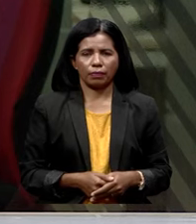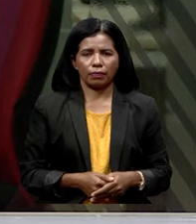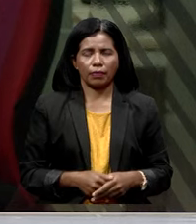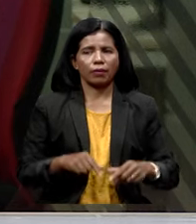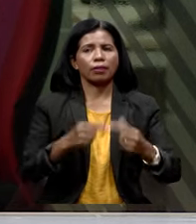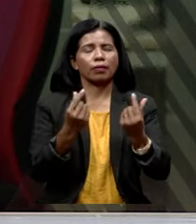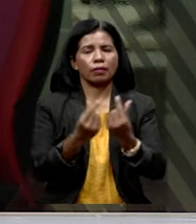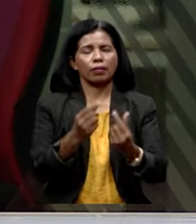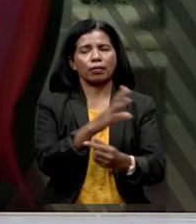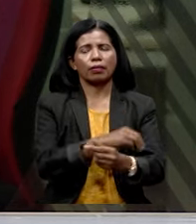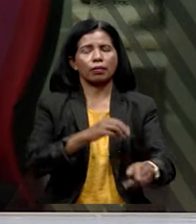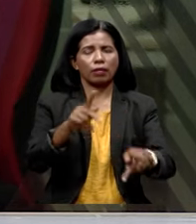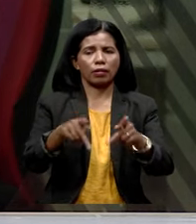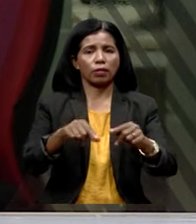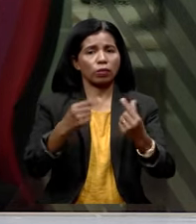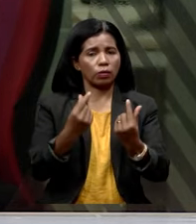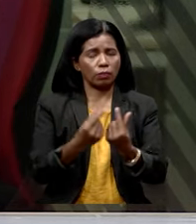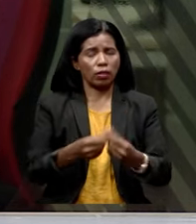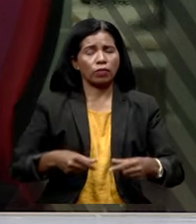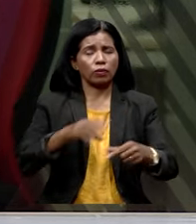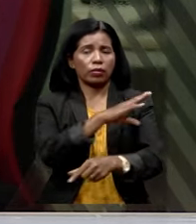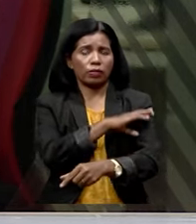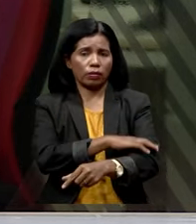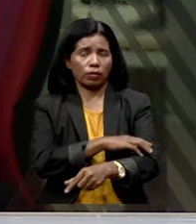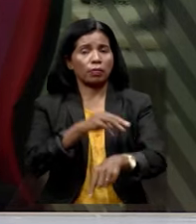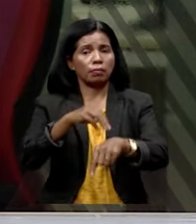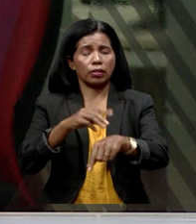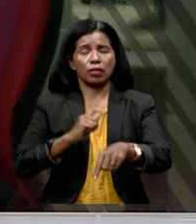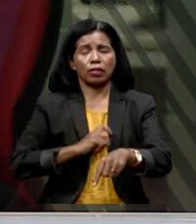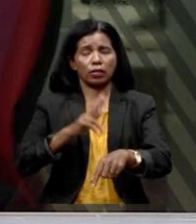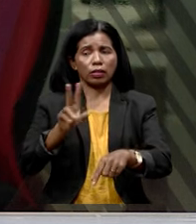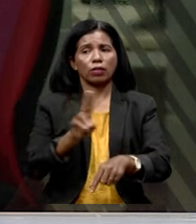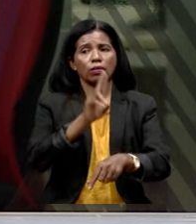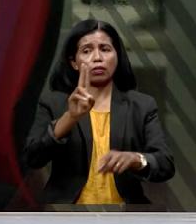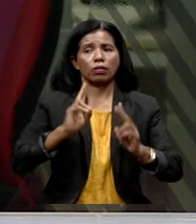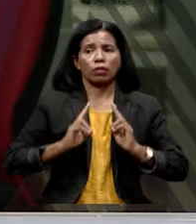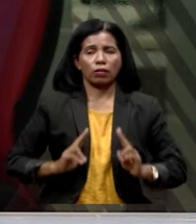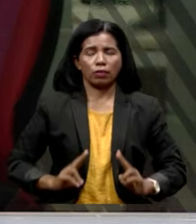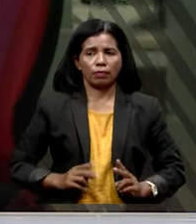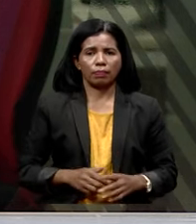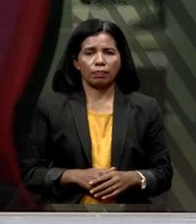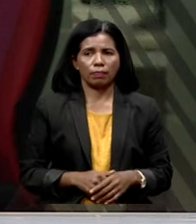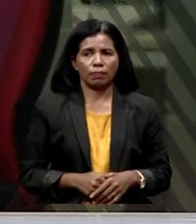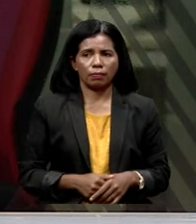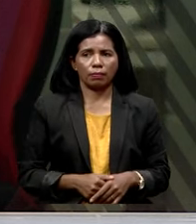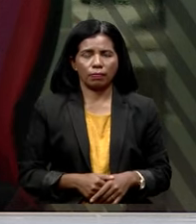Equipa conjunta pombo mutin nebiato fo segurança ba misa tasi tolu se usa roupa civil.